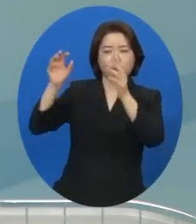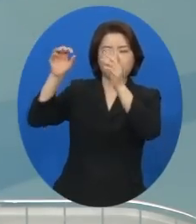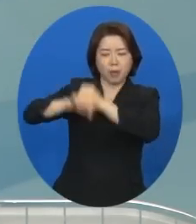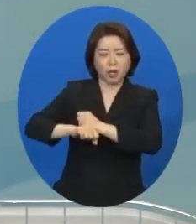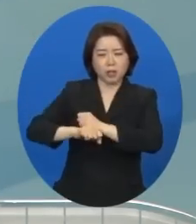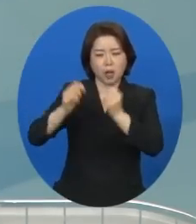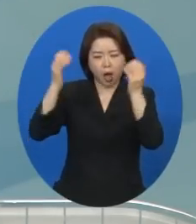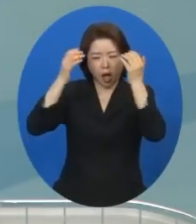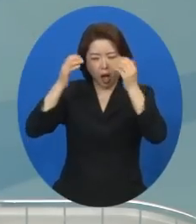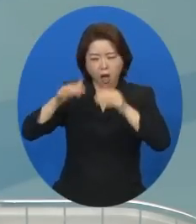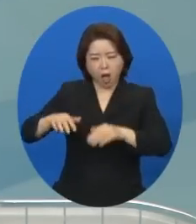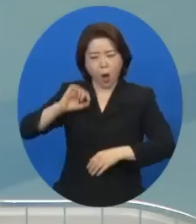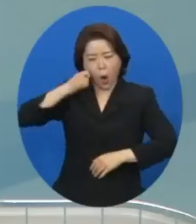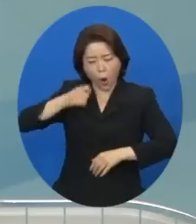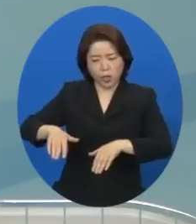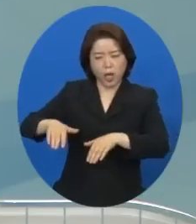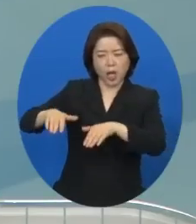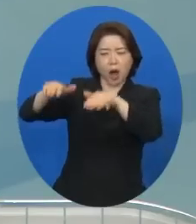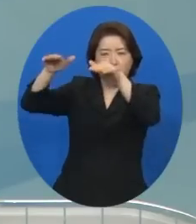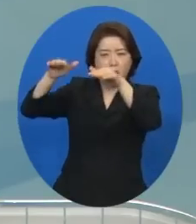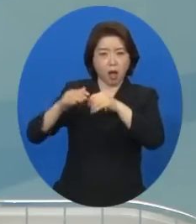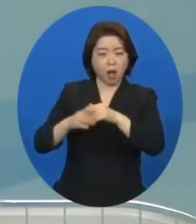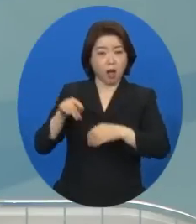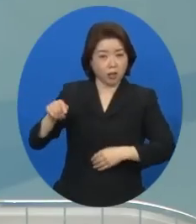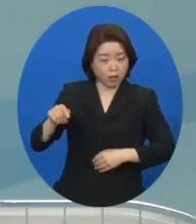어린 시절에 학교에 갔는데